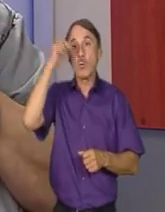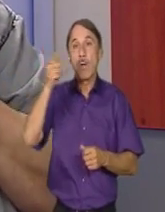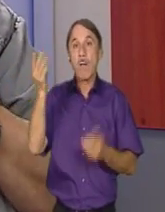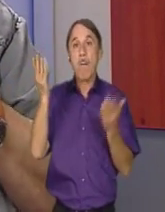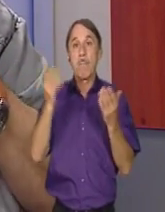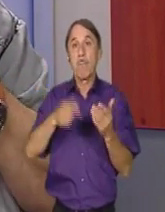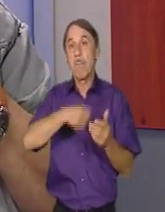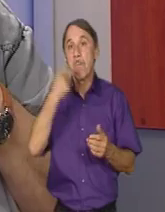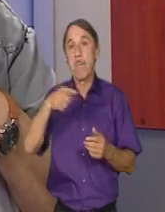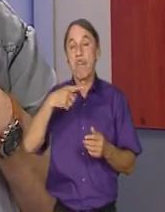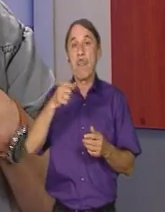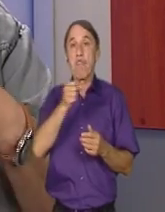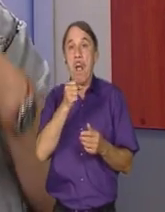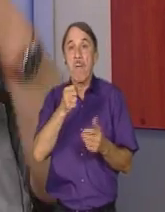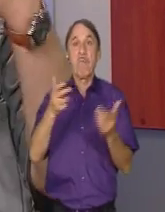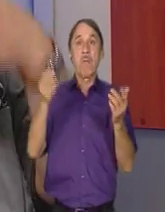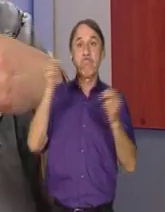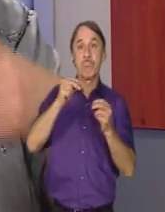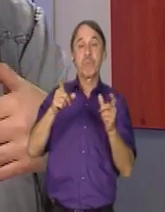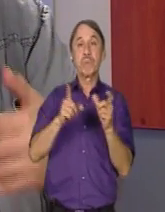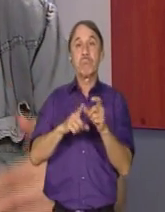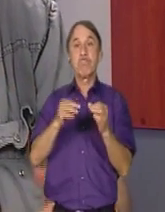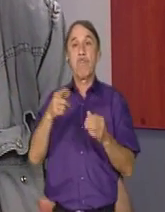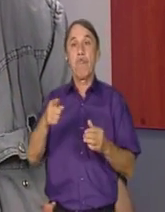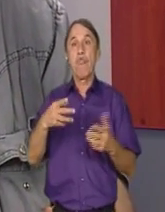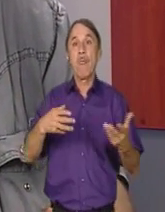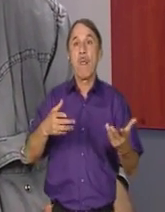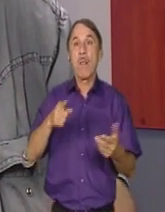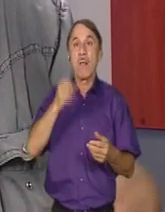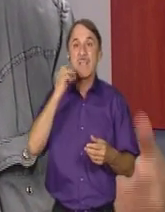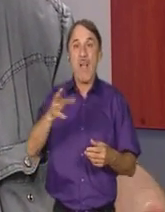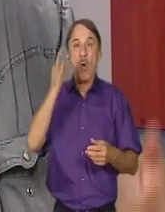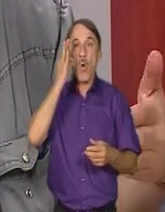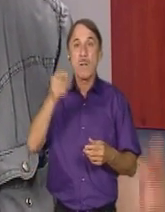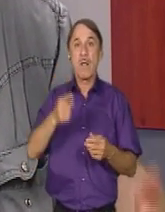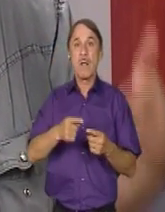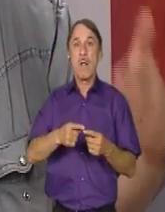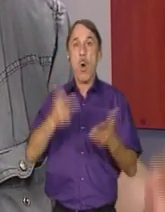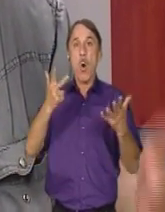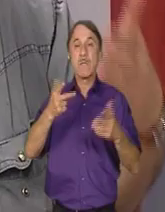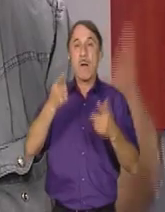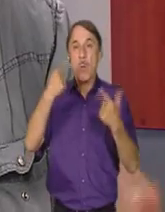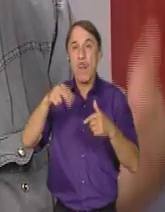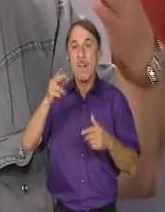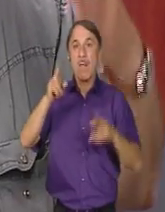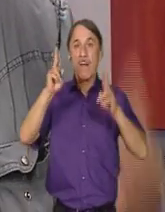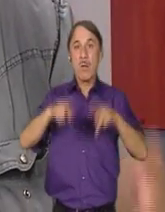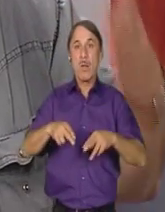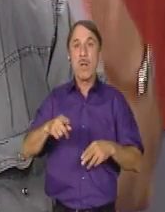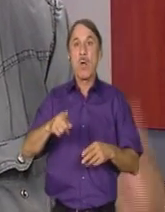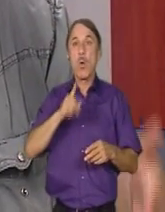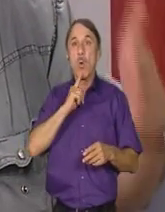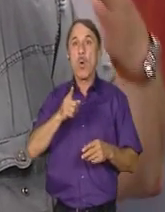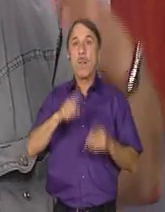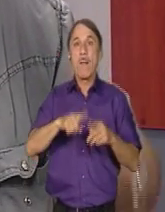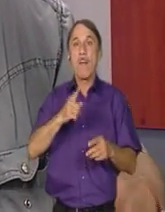su naučili da pevaju na određen vrhunski način. Ti ljudi, ako su baletski umetnici, svakog dana, osim nedelje,